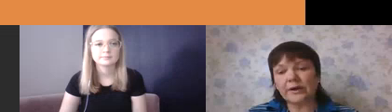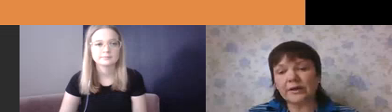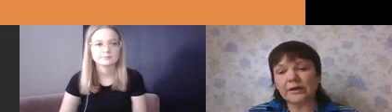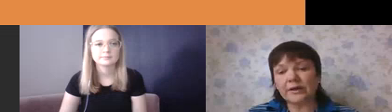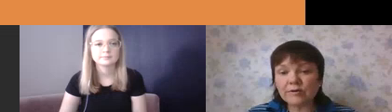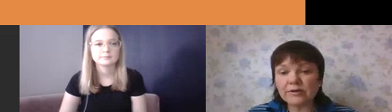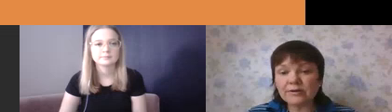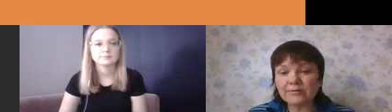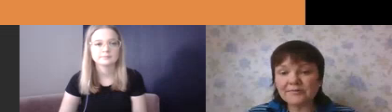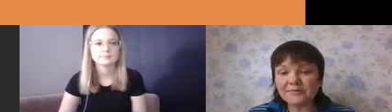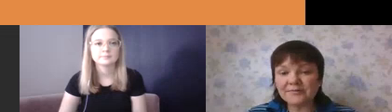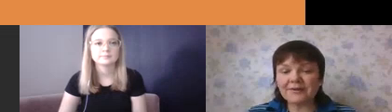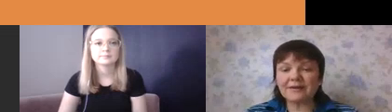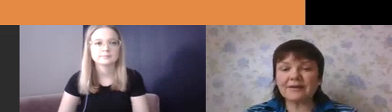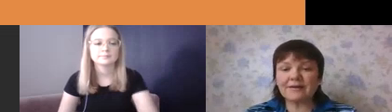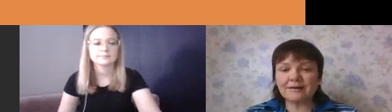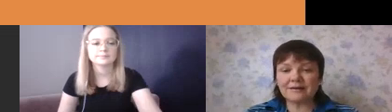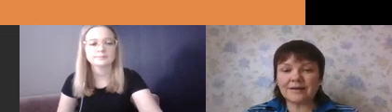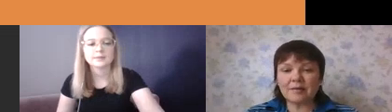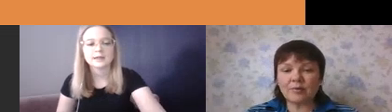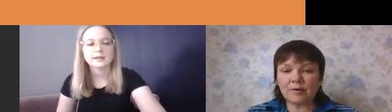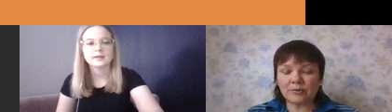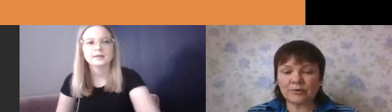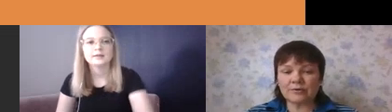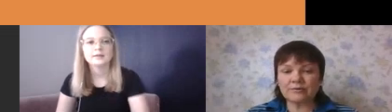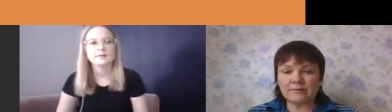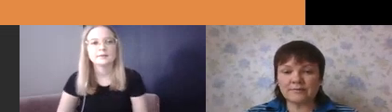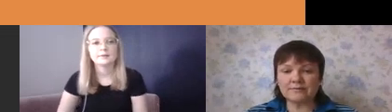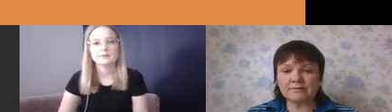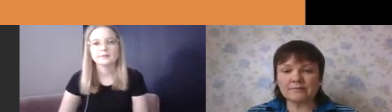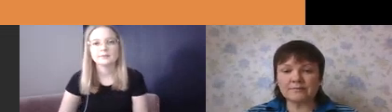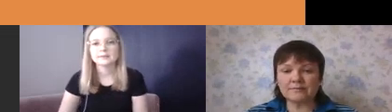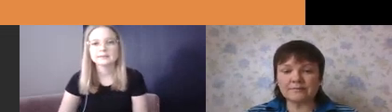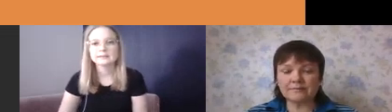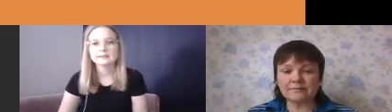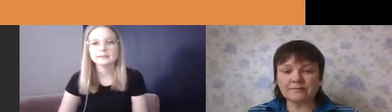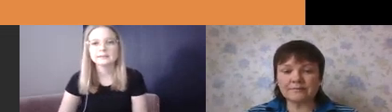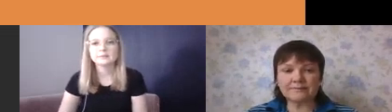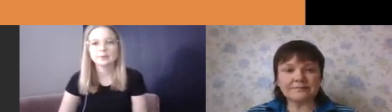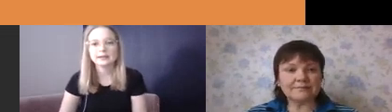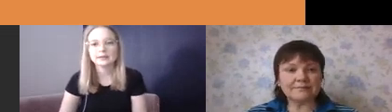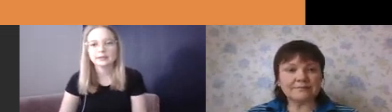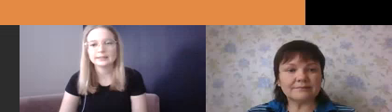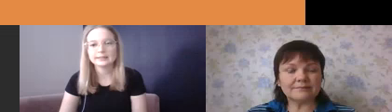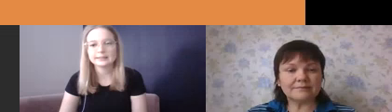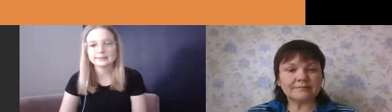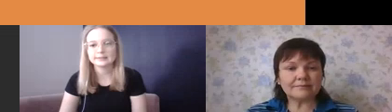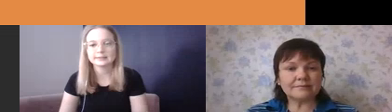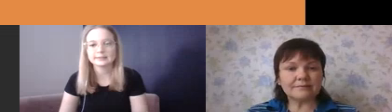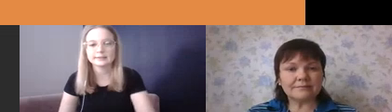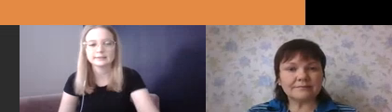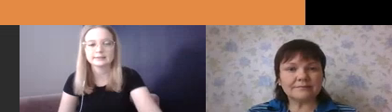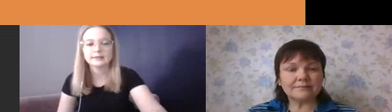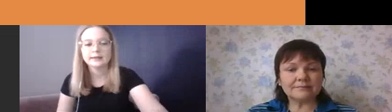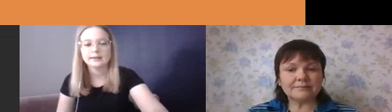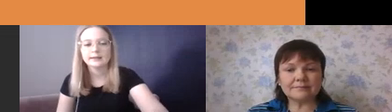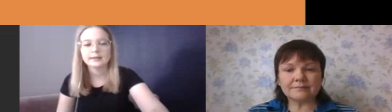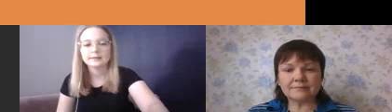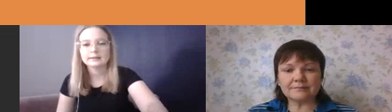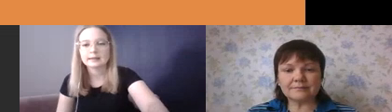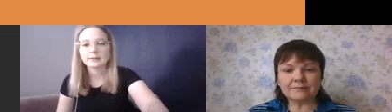võibolla taskavad juba edasi soovitada, selle poole pöörduda. Ma panen ka ühe linki siia